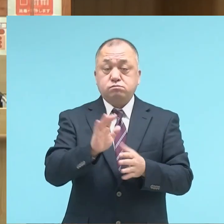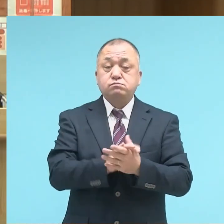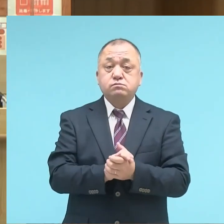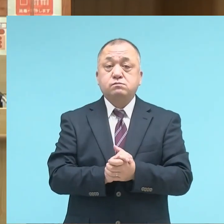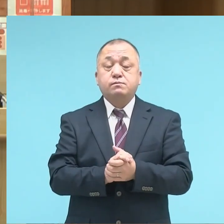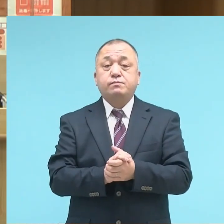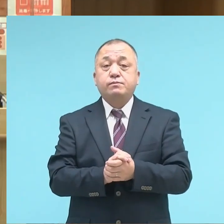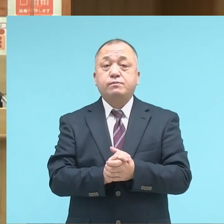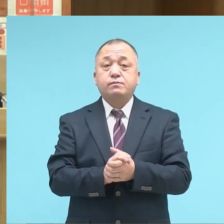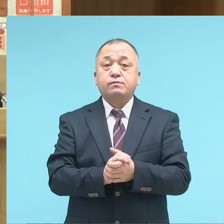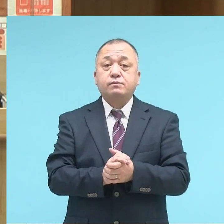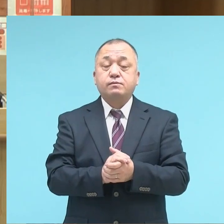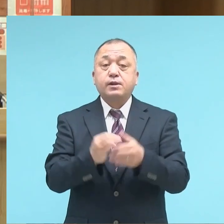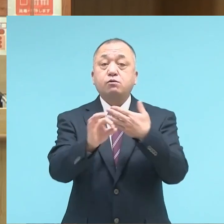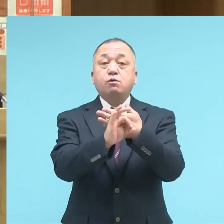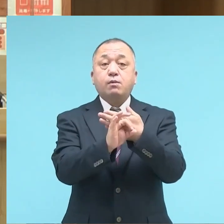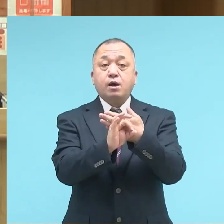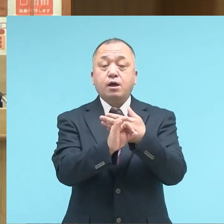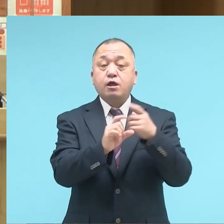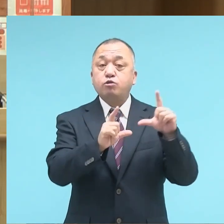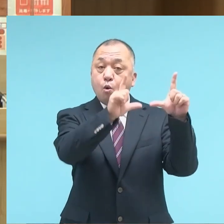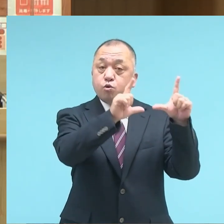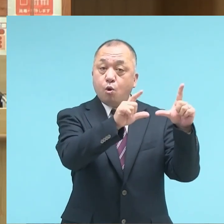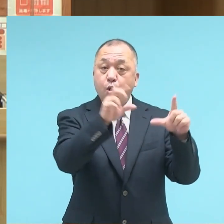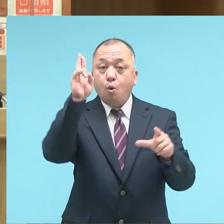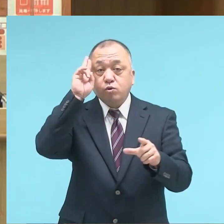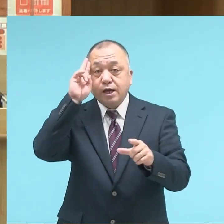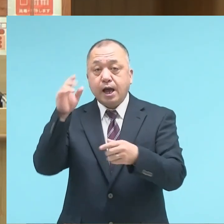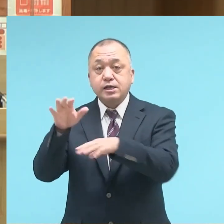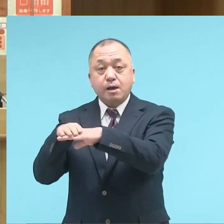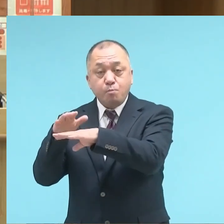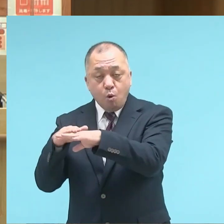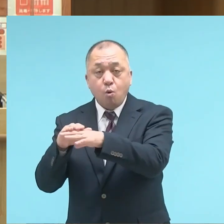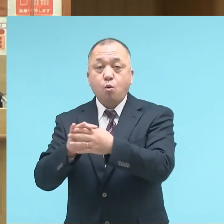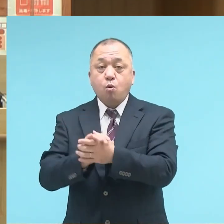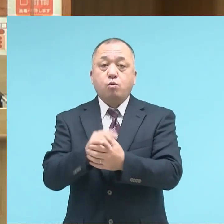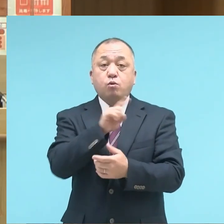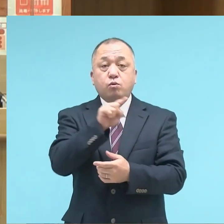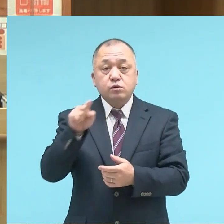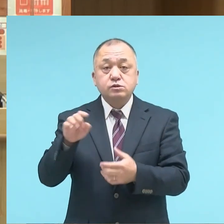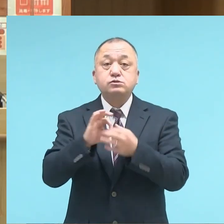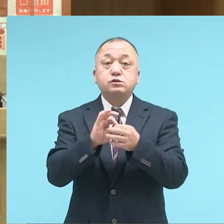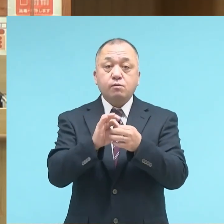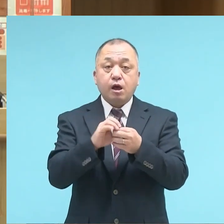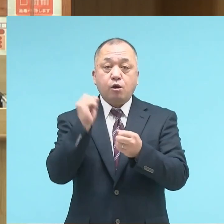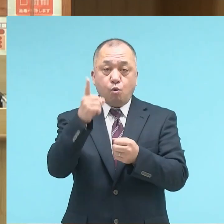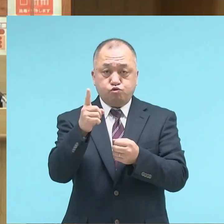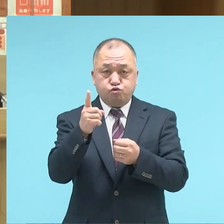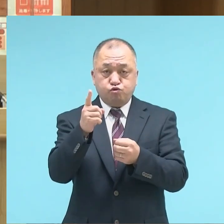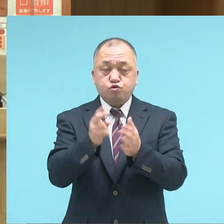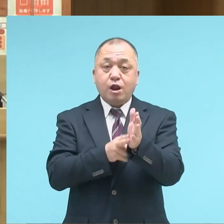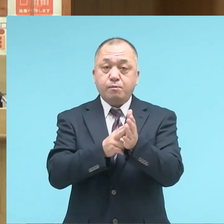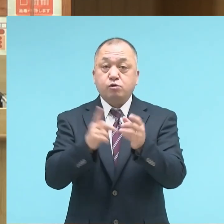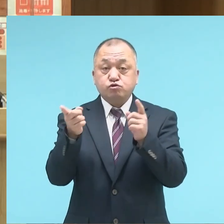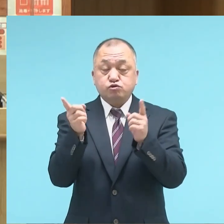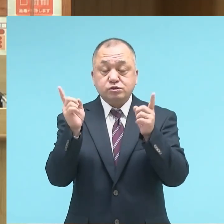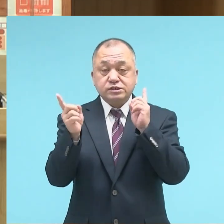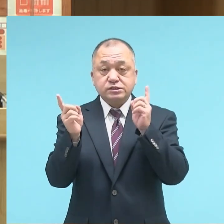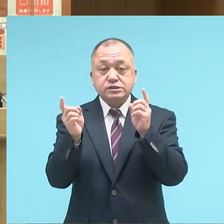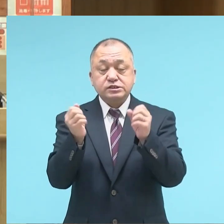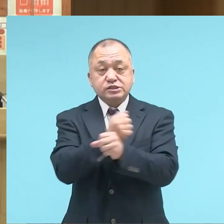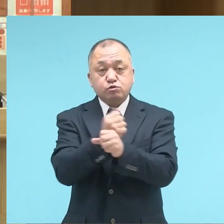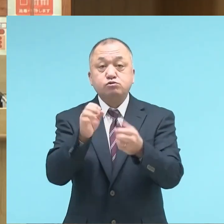また例えば東京、大阪、札幌については今 GoTo トラベル事業、これ一時停止とか自粛